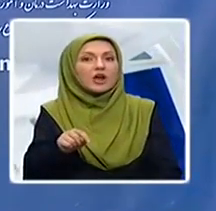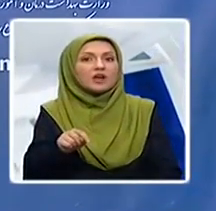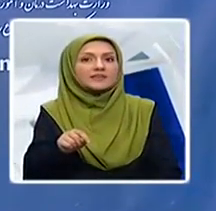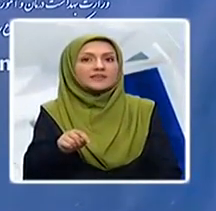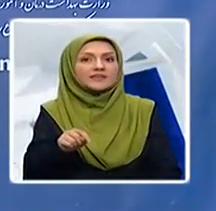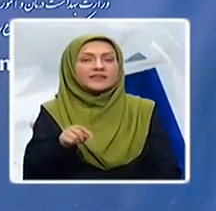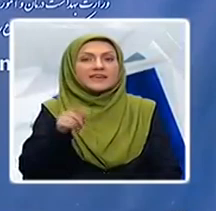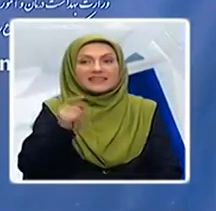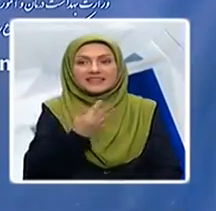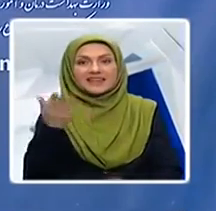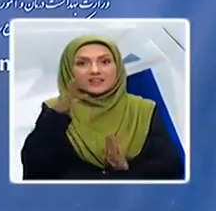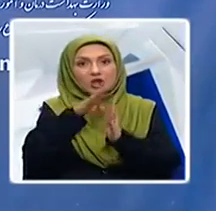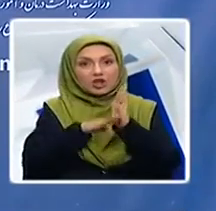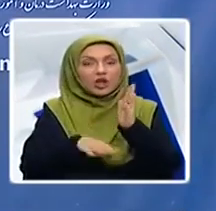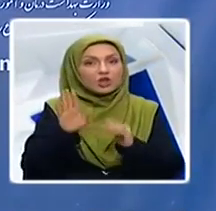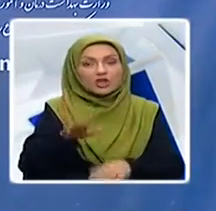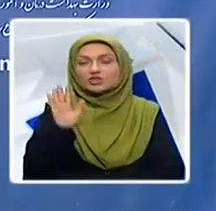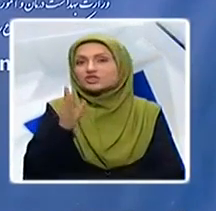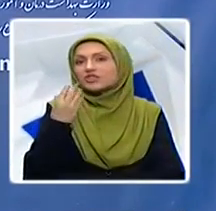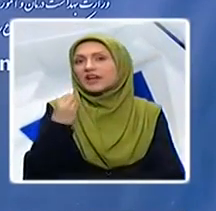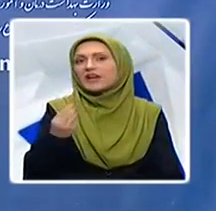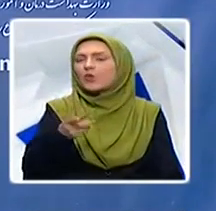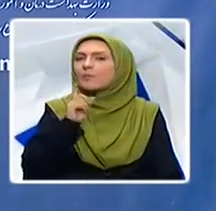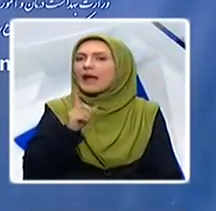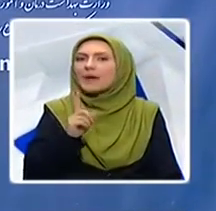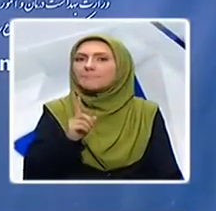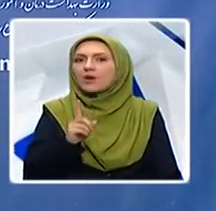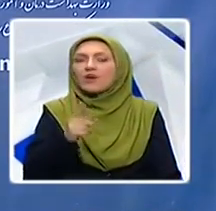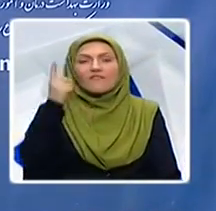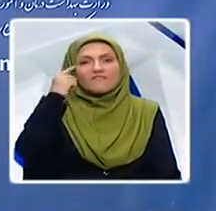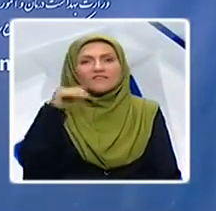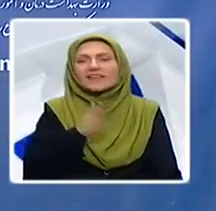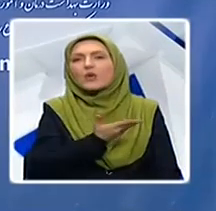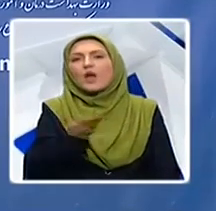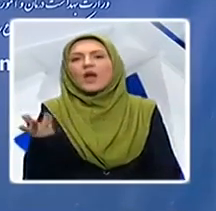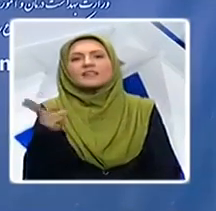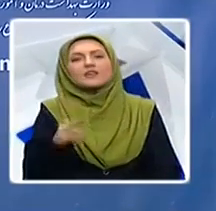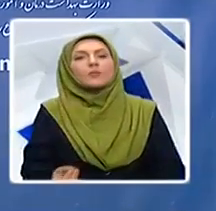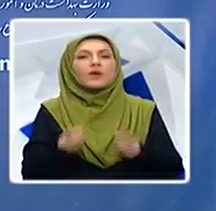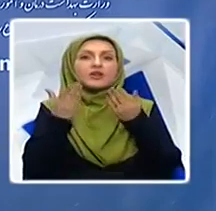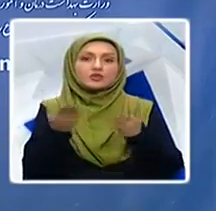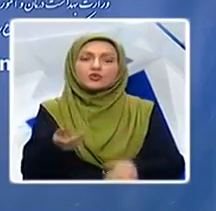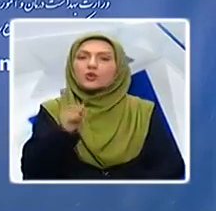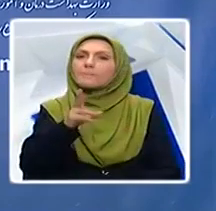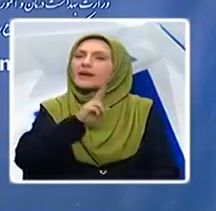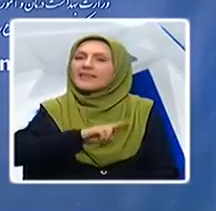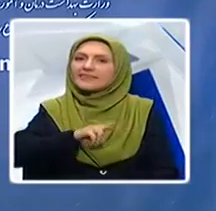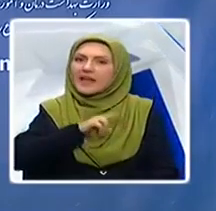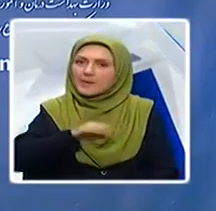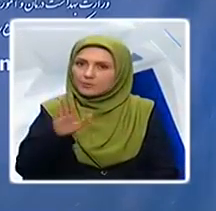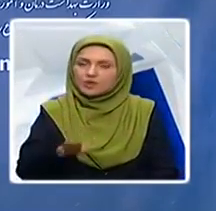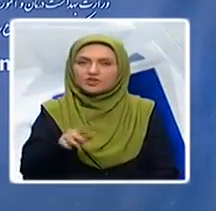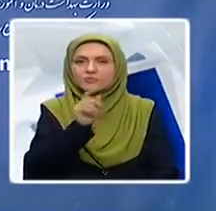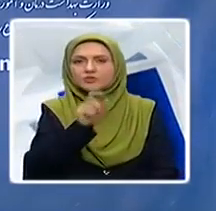قابل توجه هست، ولی اون چیزی که استمرار و تداوم این مسیر رو رقم خواهد زد قاعدتا صبر و آرامش